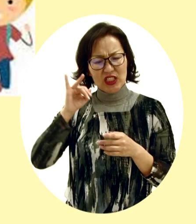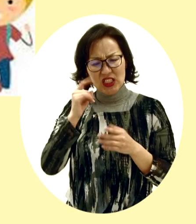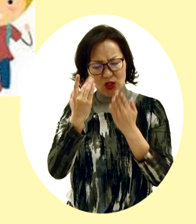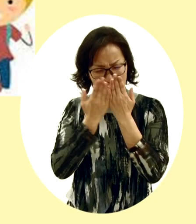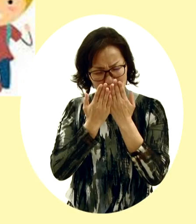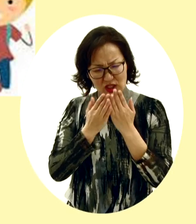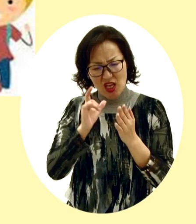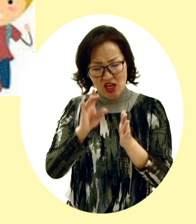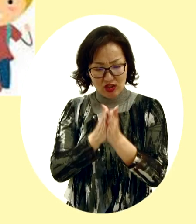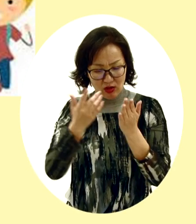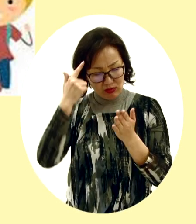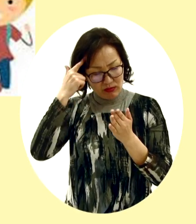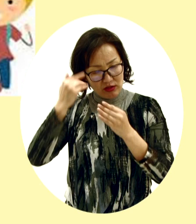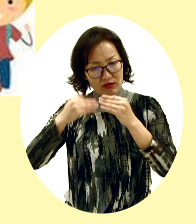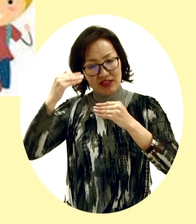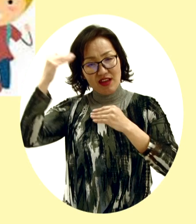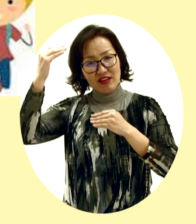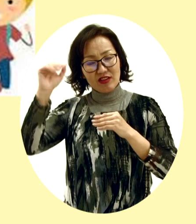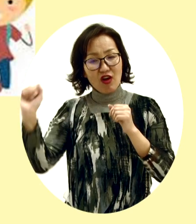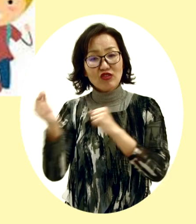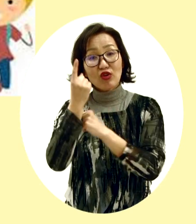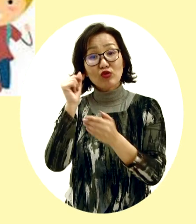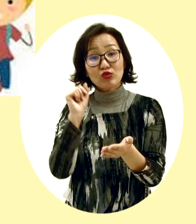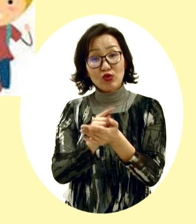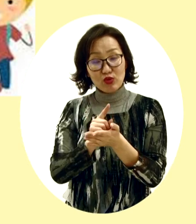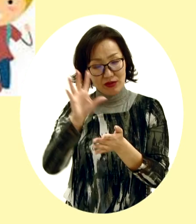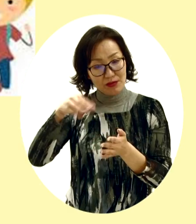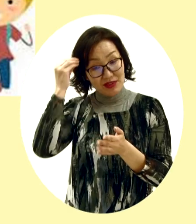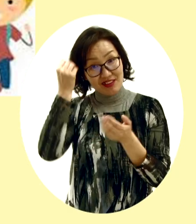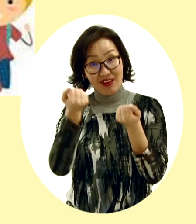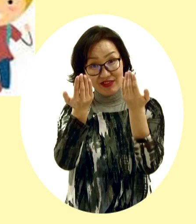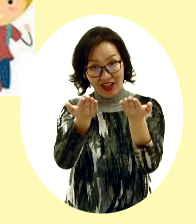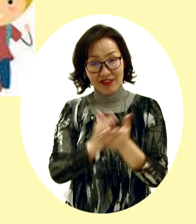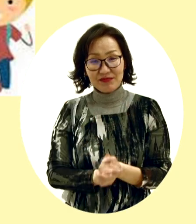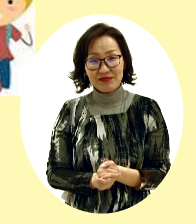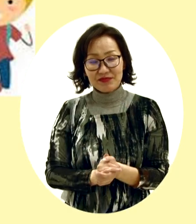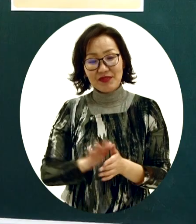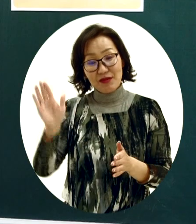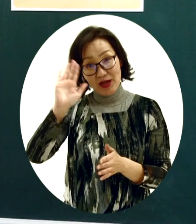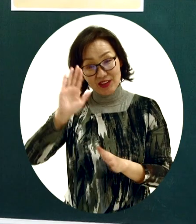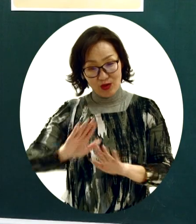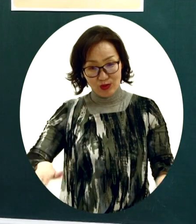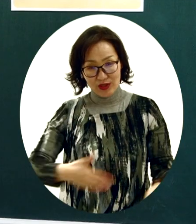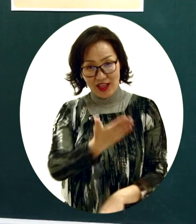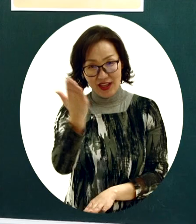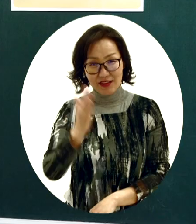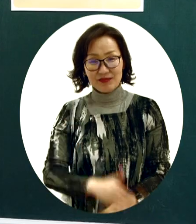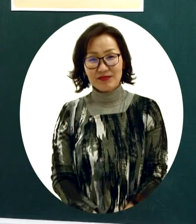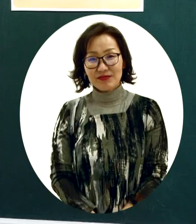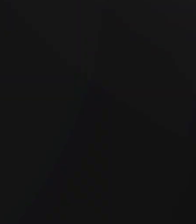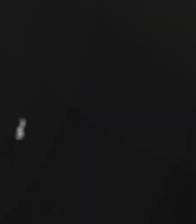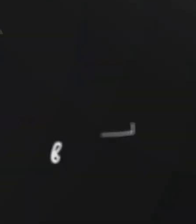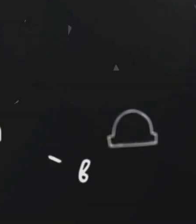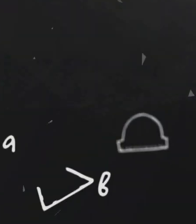их уншиж эрдэм боловсрлоо дээшлүүлэх нь онцгой чухал гэдгийг мэдчих явлаа. Баяртай хүүхдүүдээ.